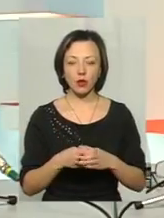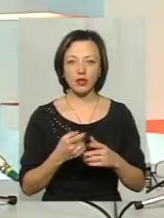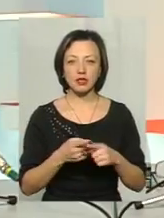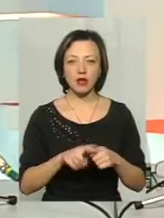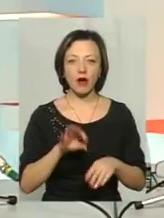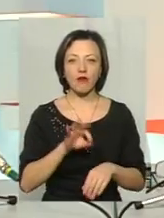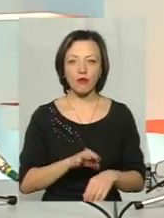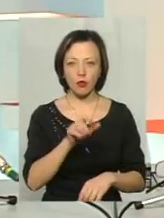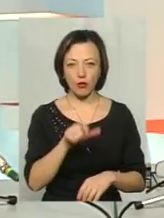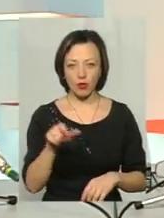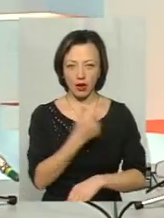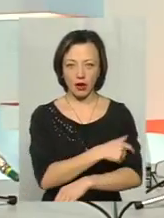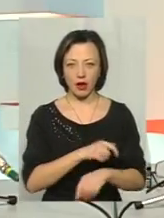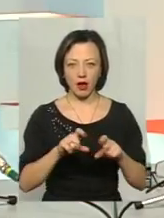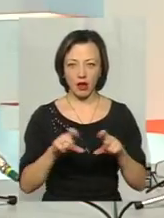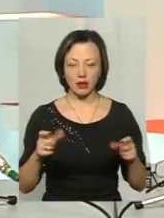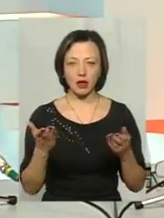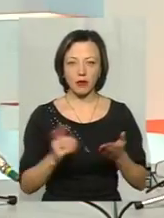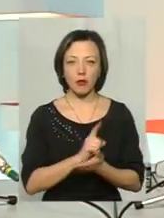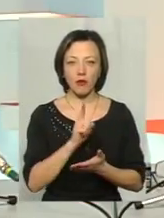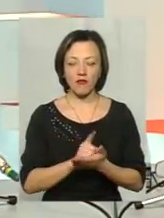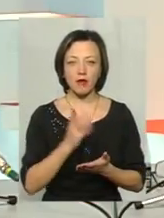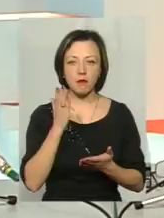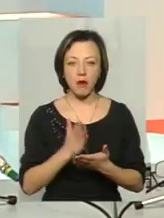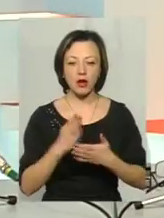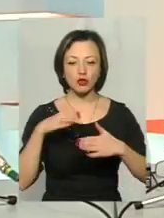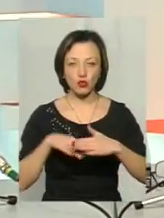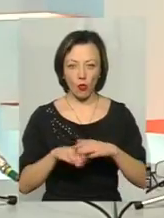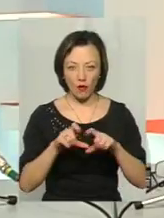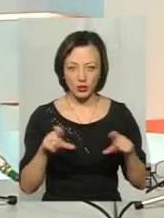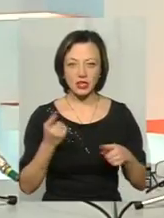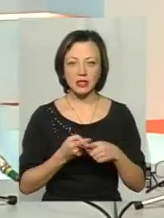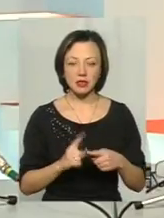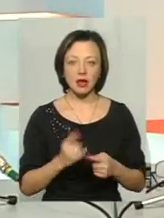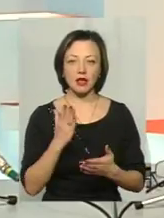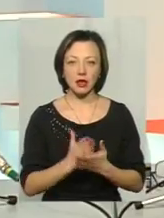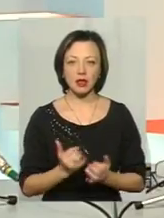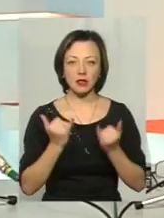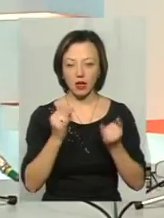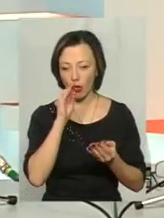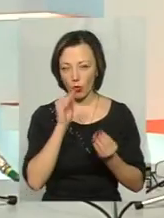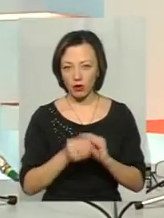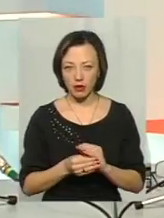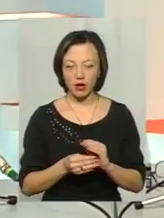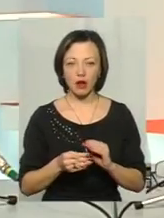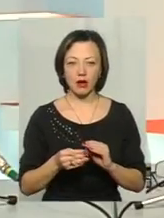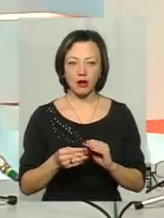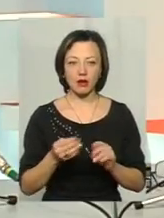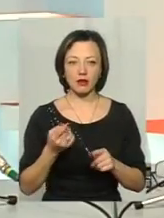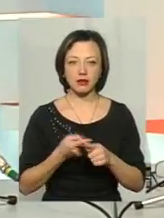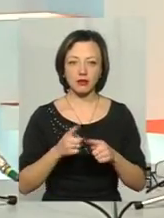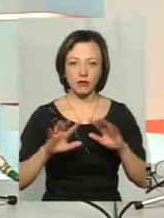хворі. Це наші лікарні, які повинні мати сховища, і вони є ці сховища для укриття ургентних